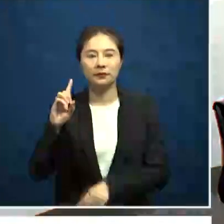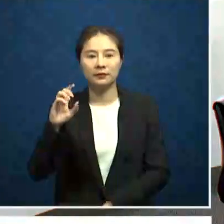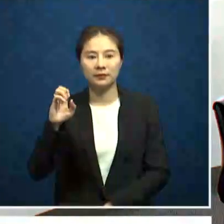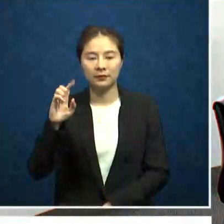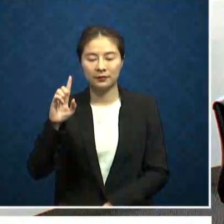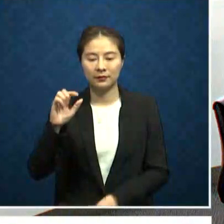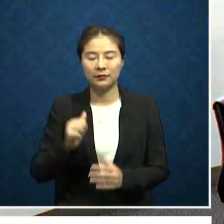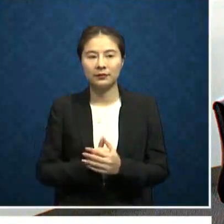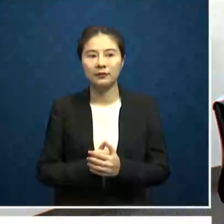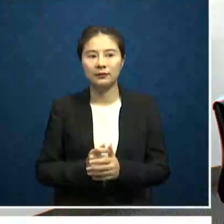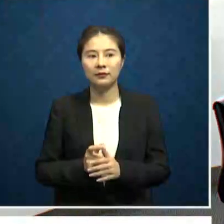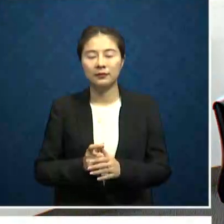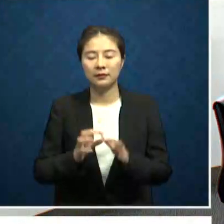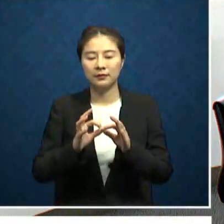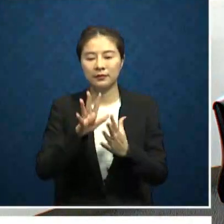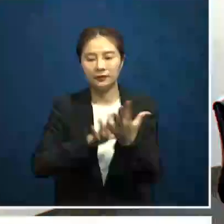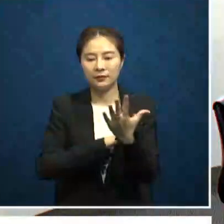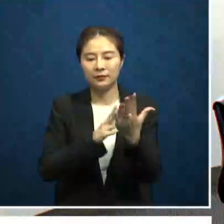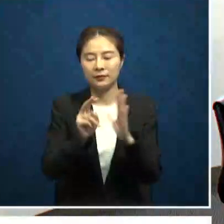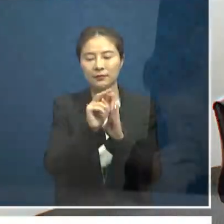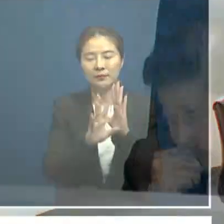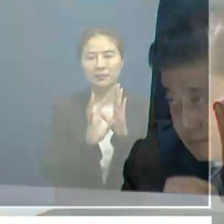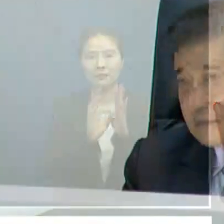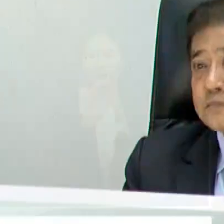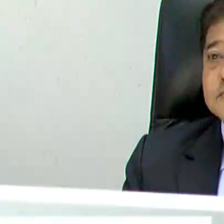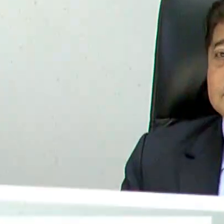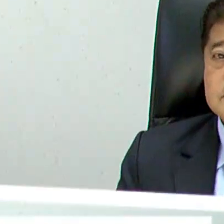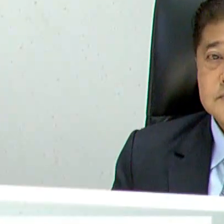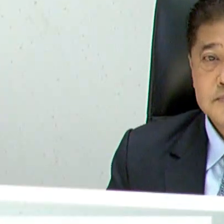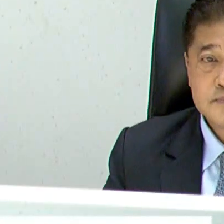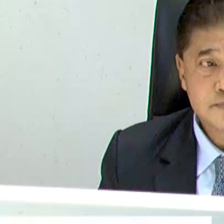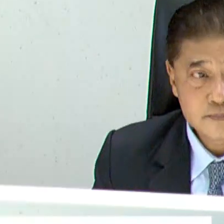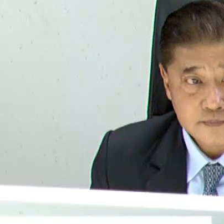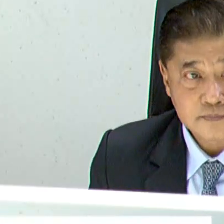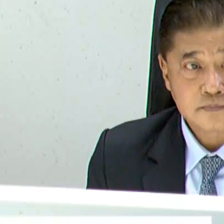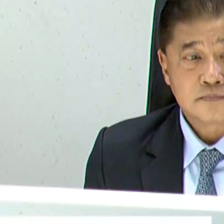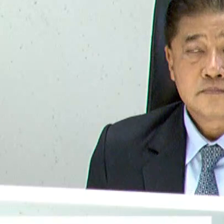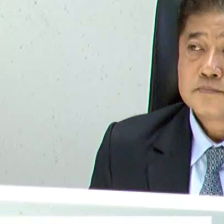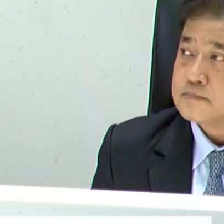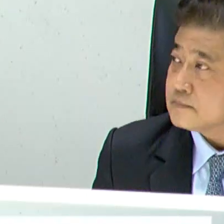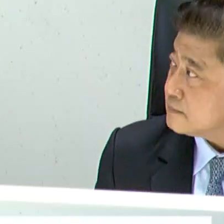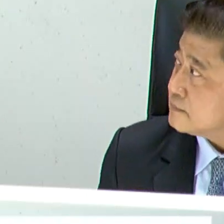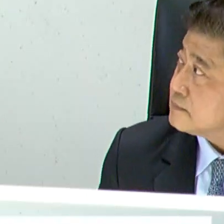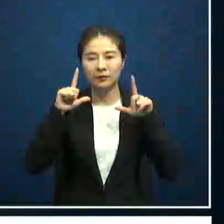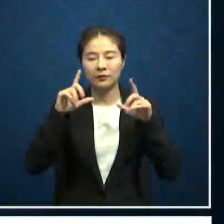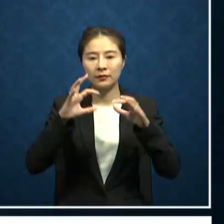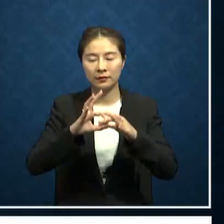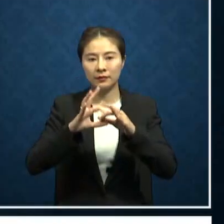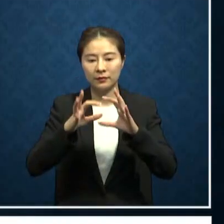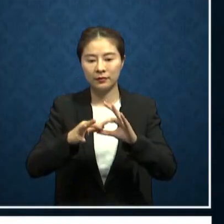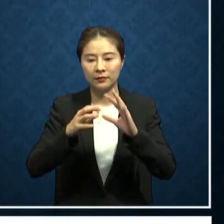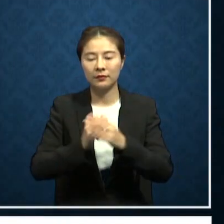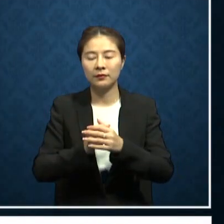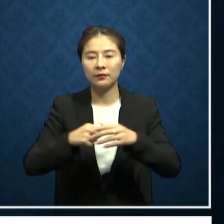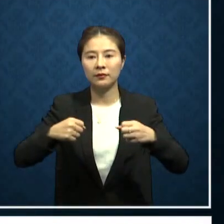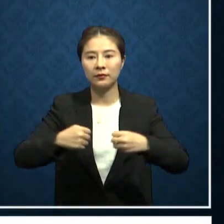เสนอข้อเสนอเชิงนโยบายในการขับเคลื่อนและส่งเสริมซอ Powerด้านศิลปะวัฒนธรรมประเพณีกีฬาศิลปะการต่อสู้และการ